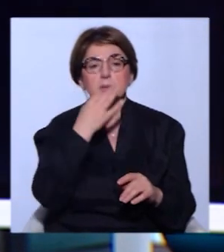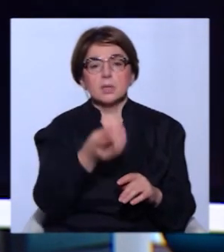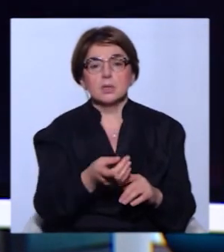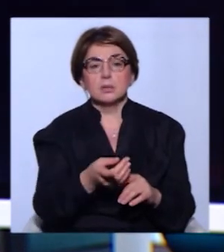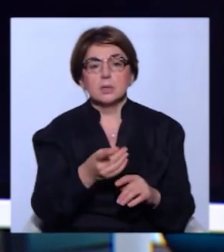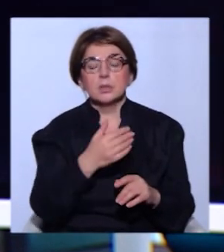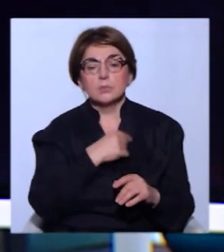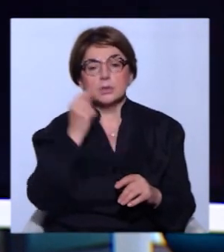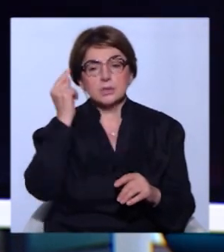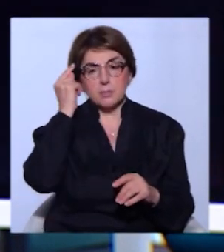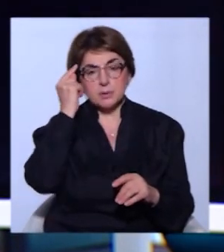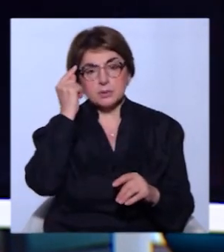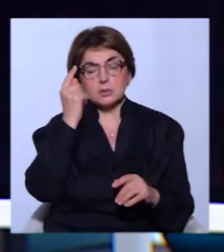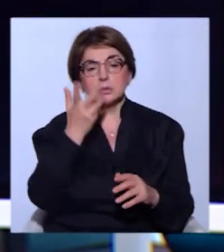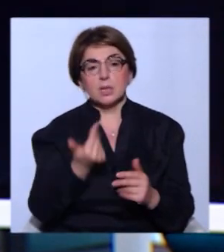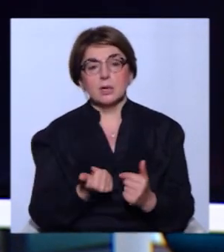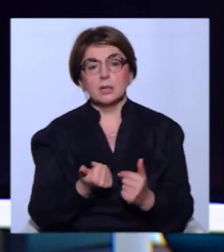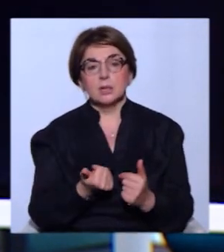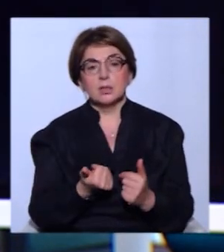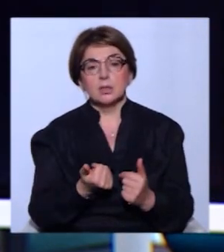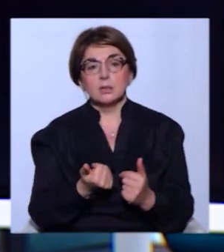მინდა თქვენ დაფიქრდეთ და